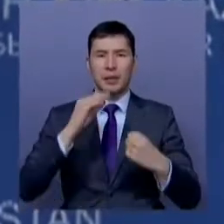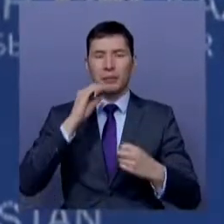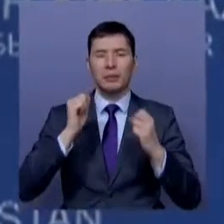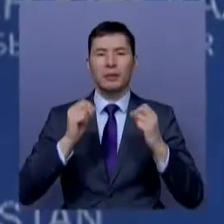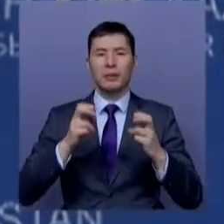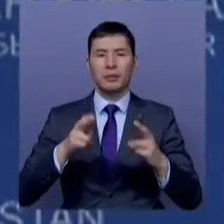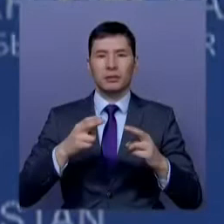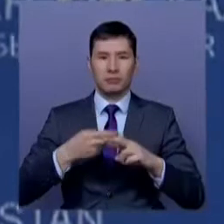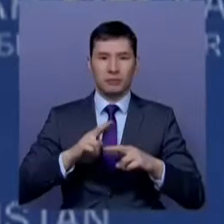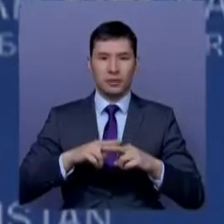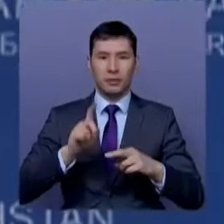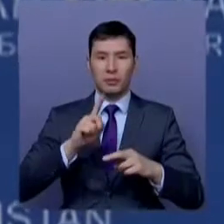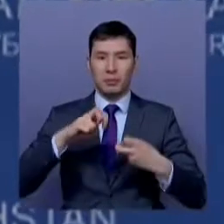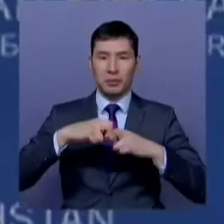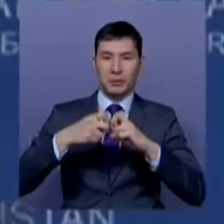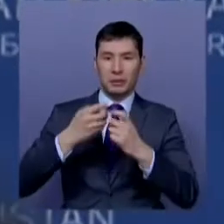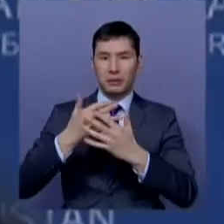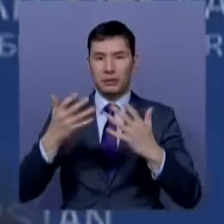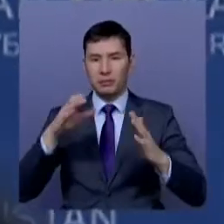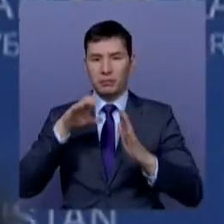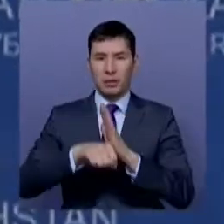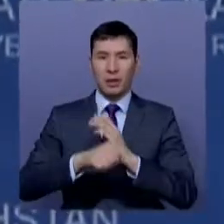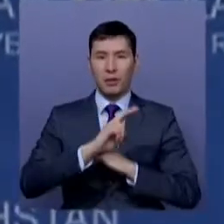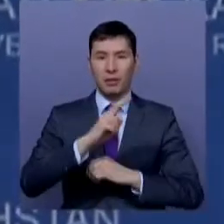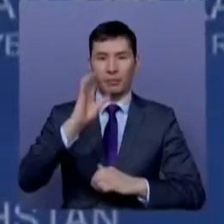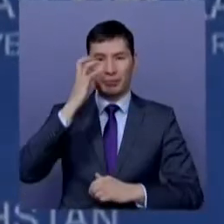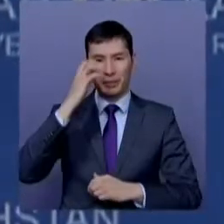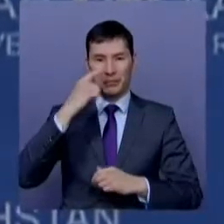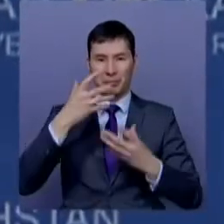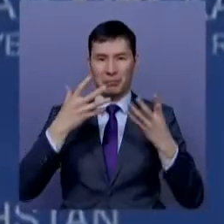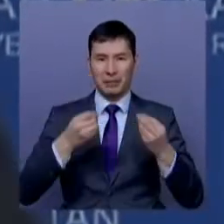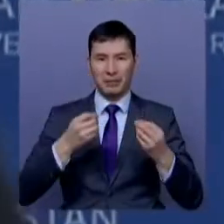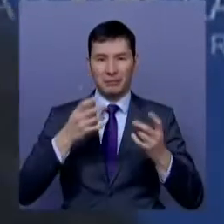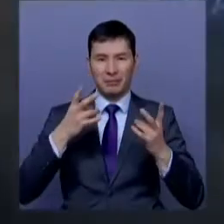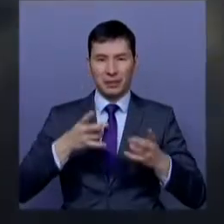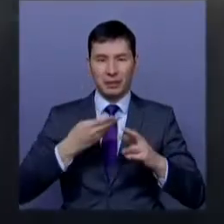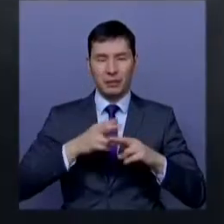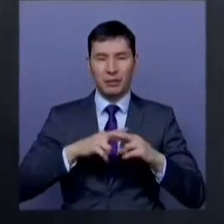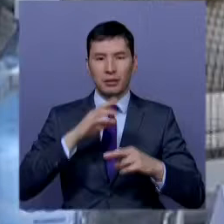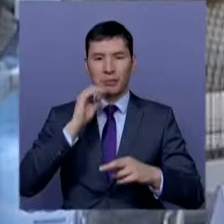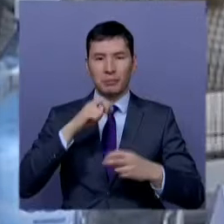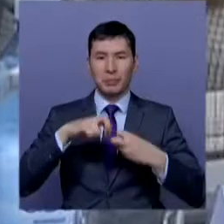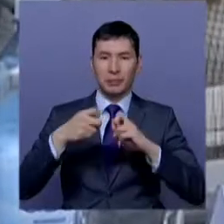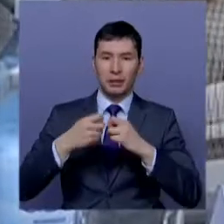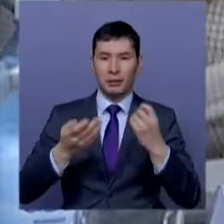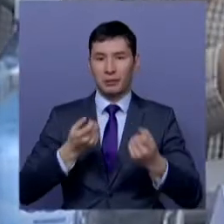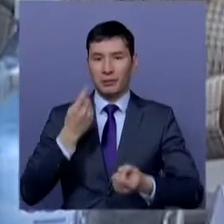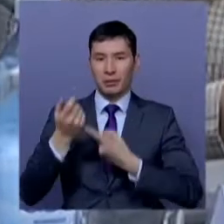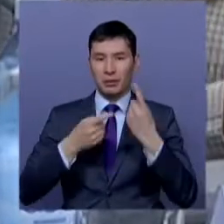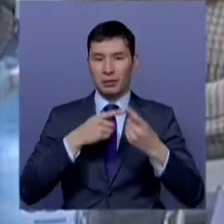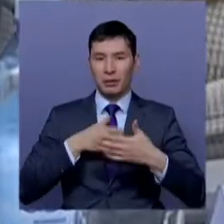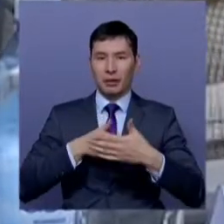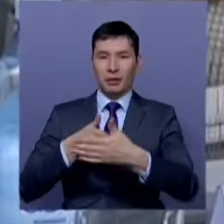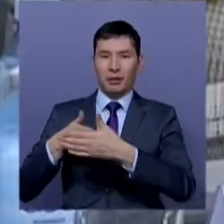жағдай болса да проблеманы еңсереді. Ал психикасы дұрыс дамымаған жасөспірім өмірдің қиындықтарына шыдамауы мүмкін. Мамандардың білікті